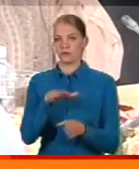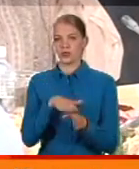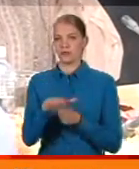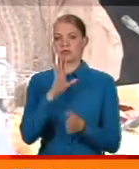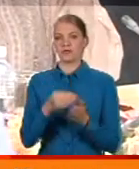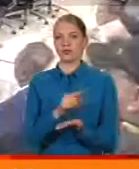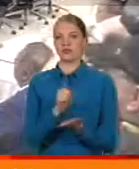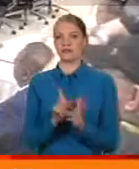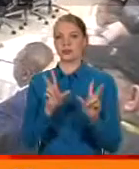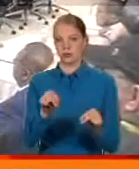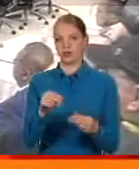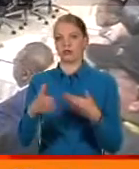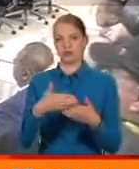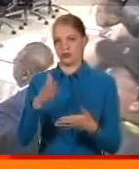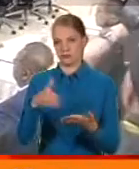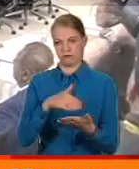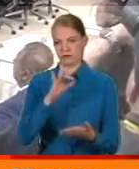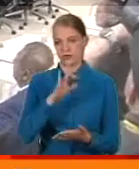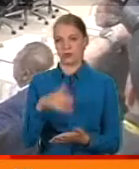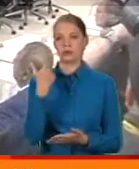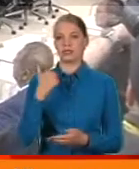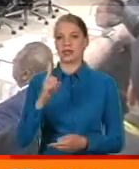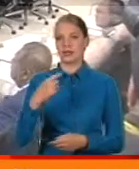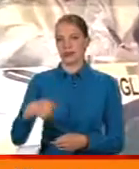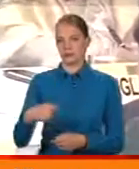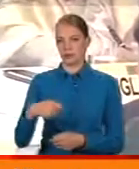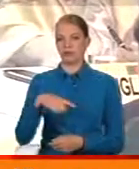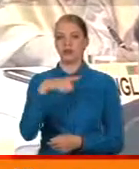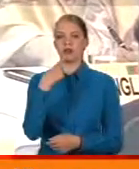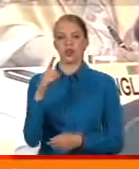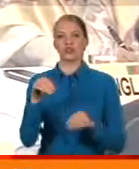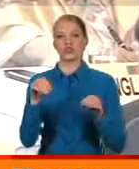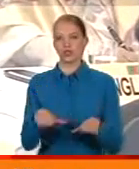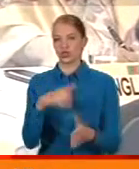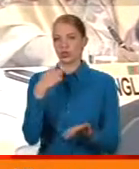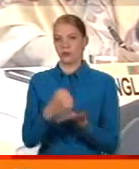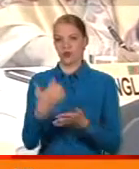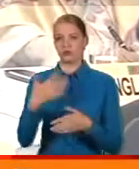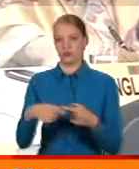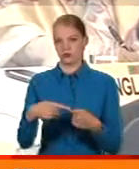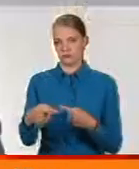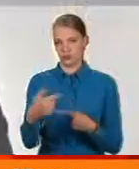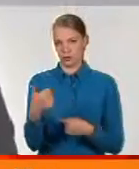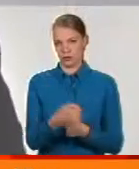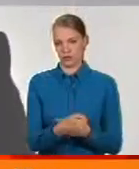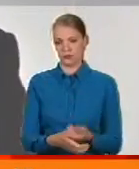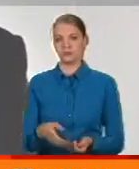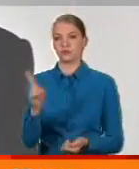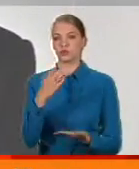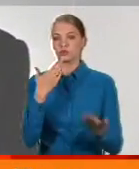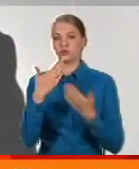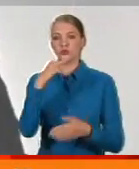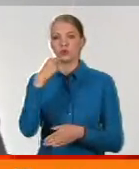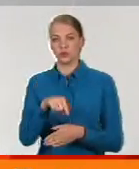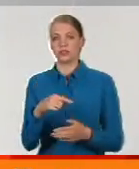своїх зобов'язань, санкції не скасують. Британський прем'єр Девід Кемерон каже, рішення ухвалять уже найближчими тижнями. Що стосується